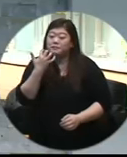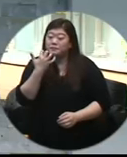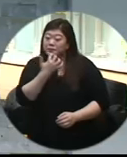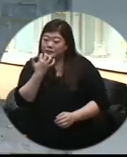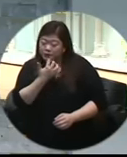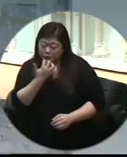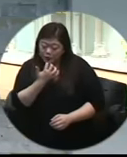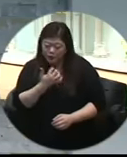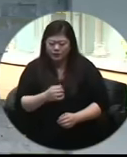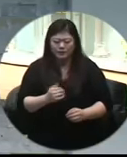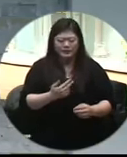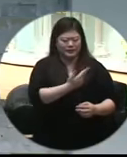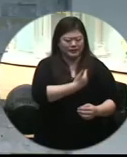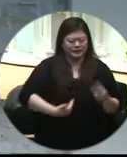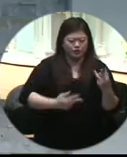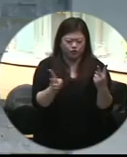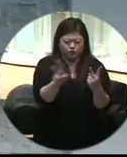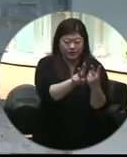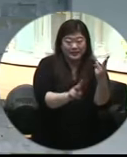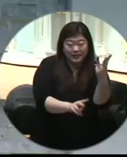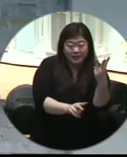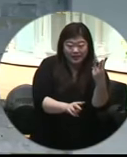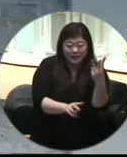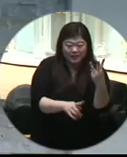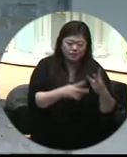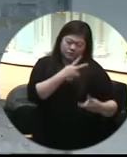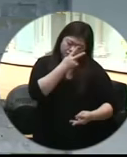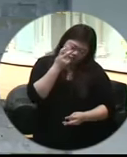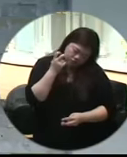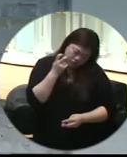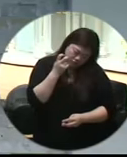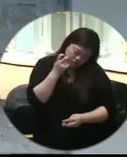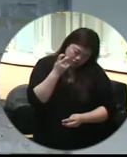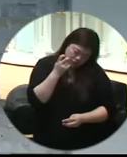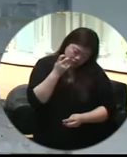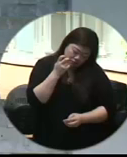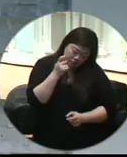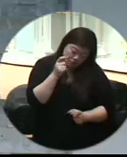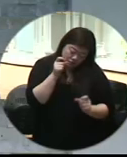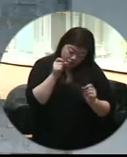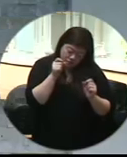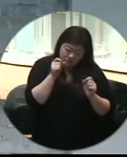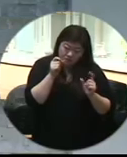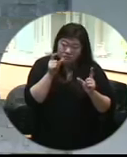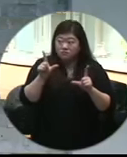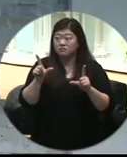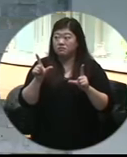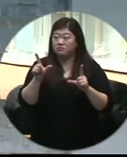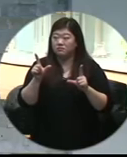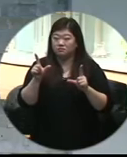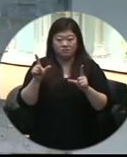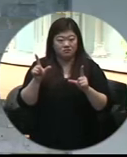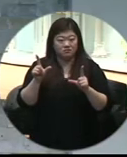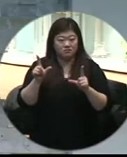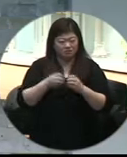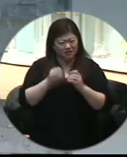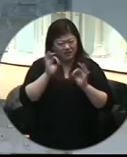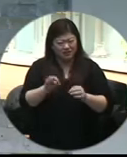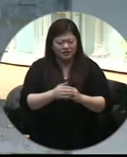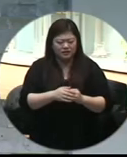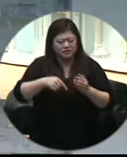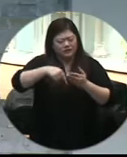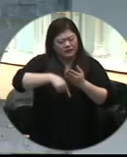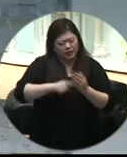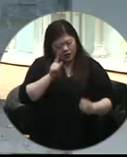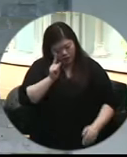제자들이 깊이 졸다가 완전히 깨어나 좀 문장이 좀 특이하지요. 깊이